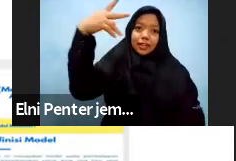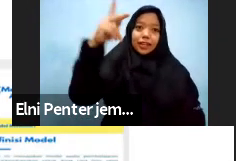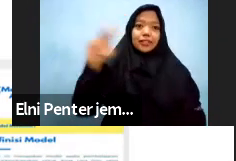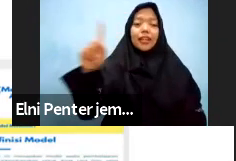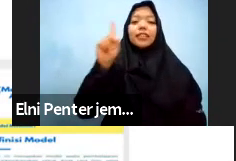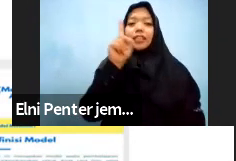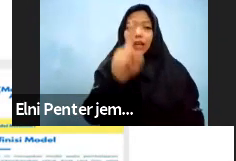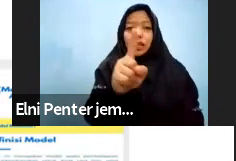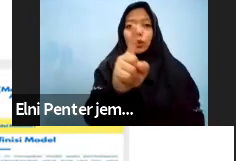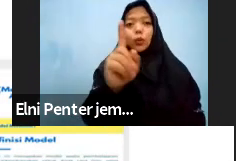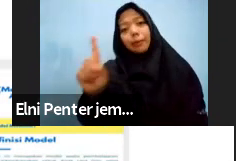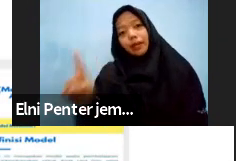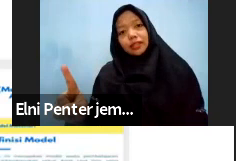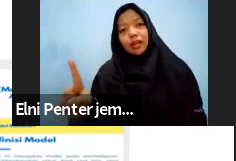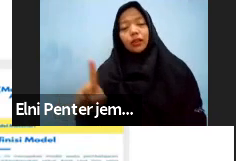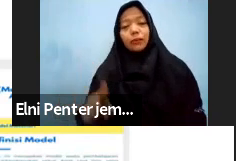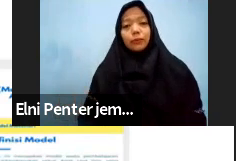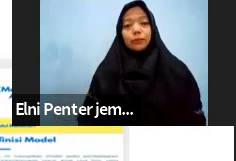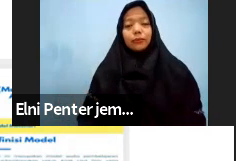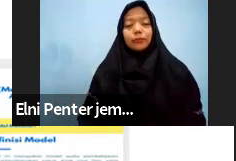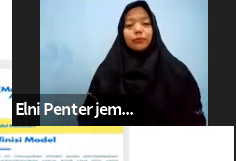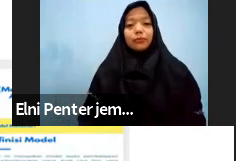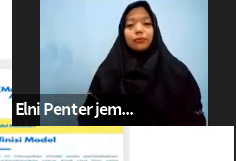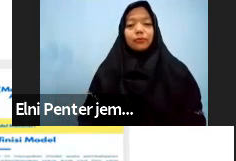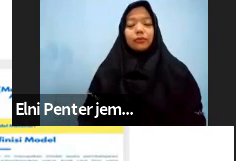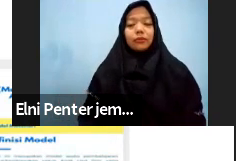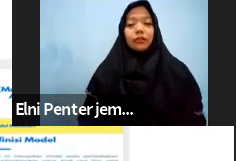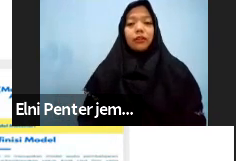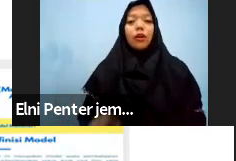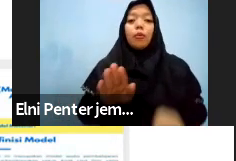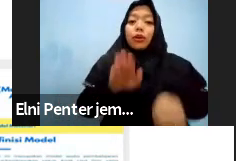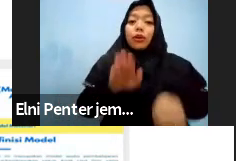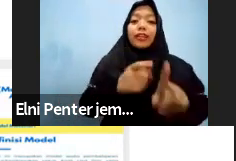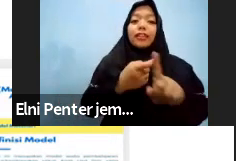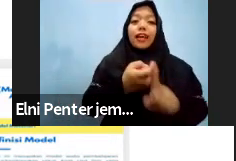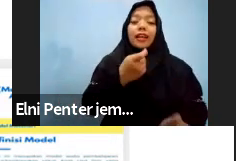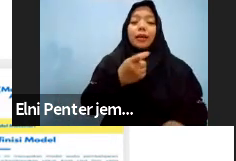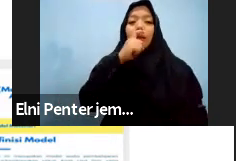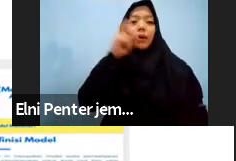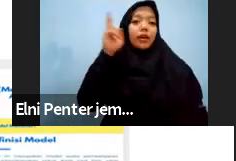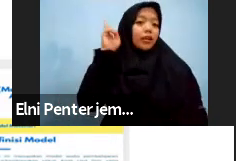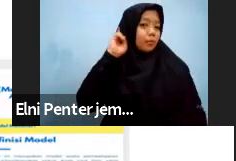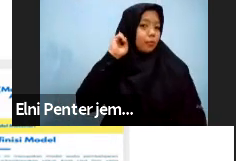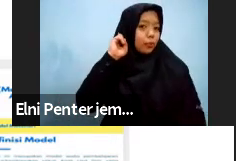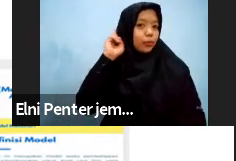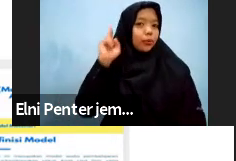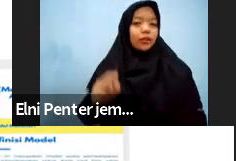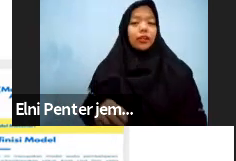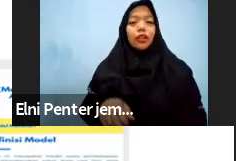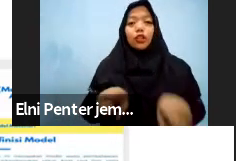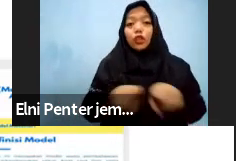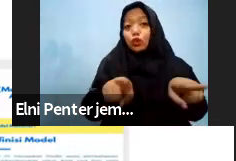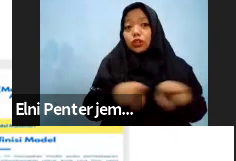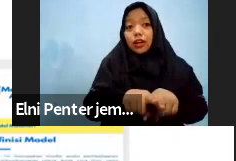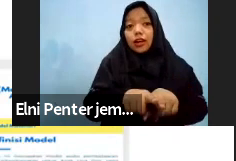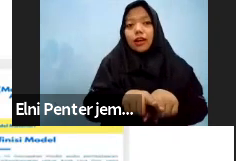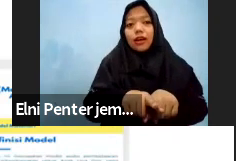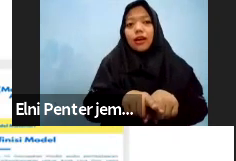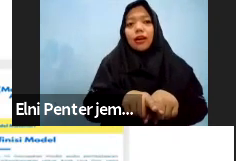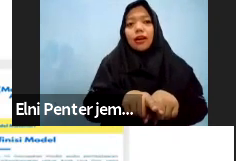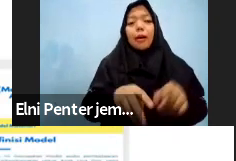tidak ada salahnya saya berbagi ini mungkin diantara para bapak ibu guru juga mengolah